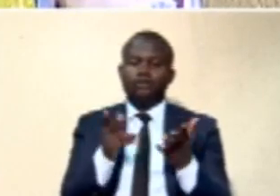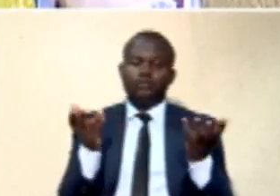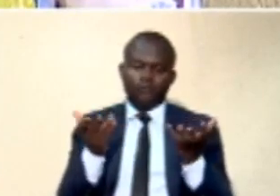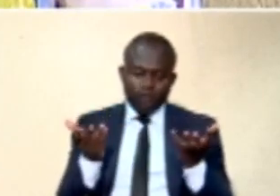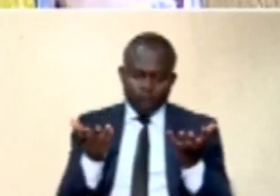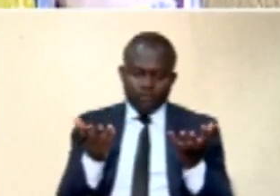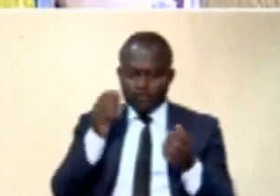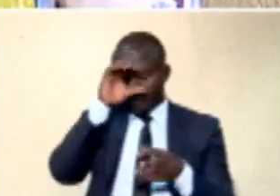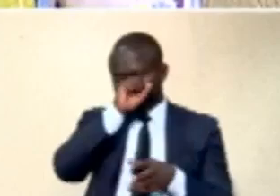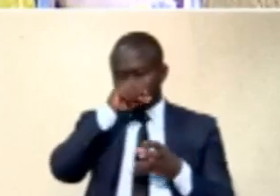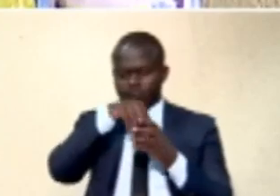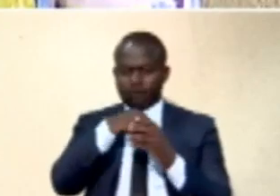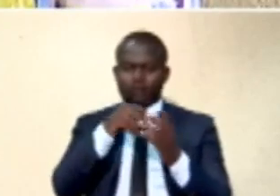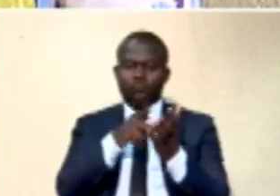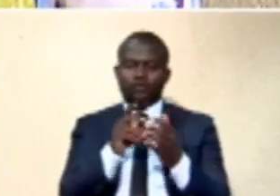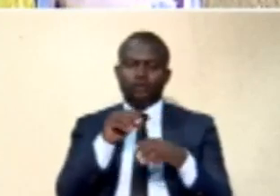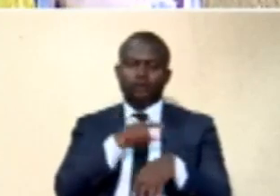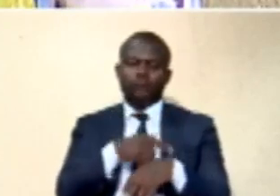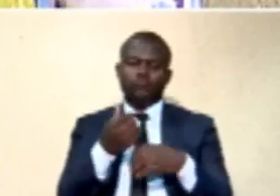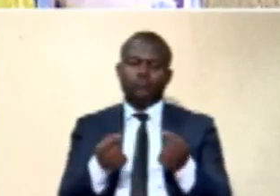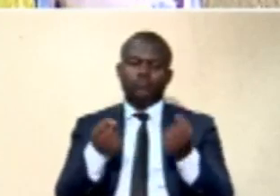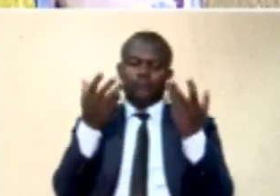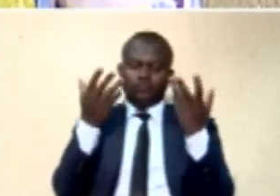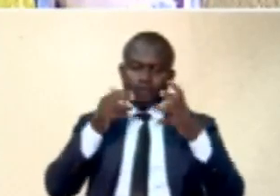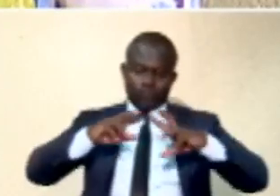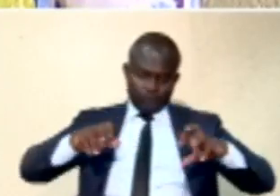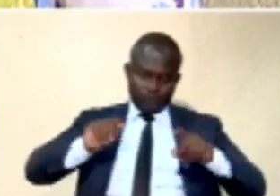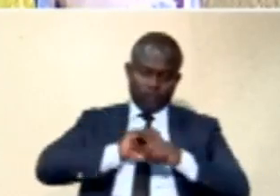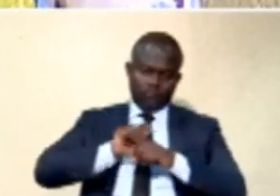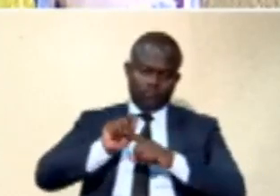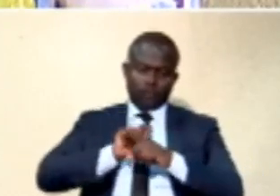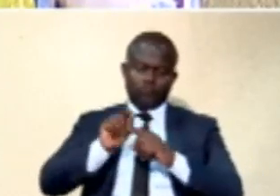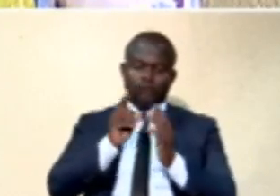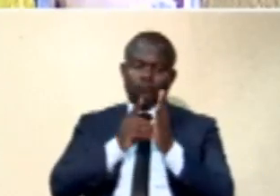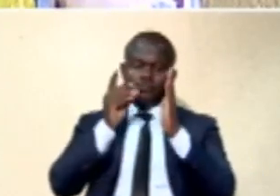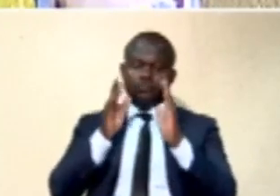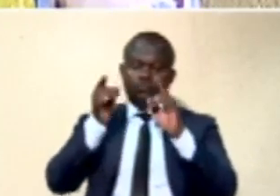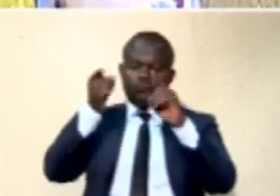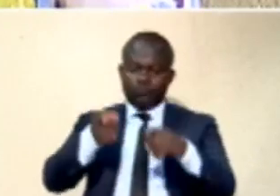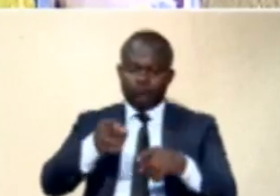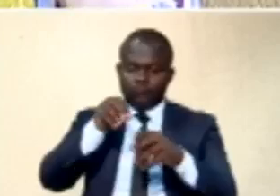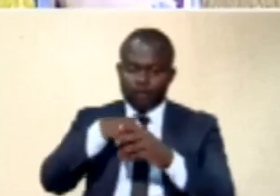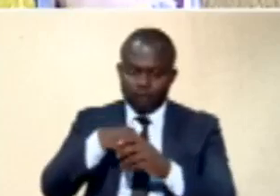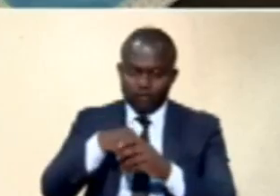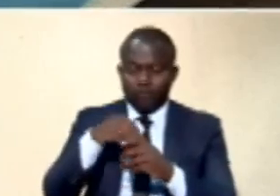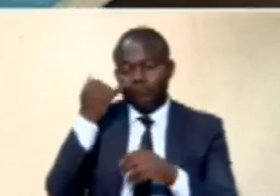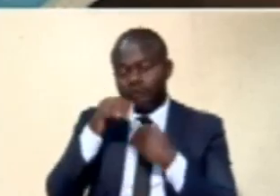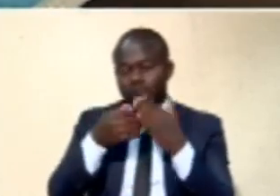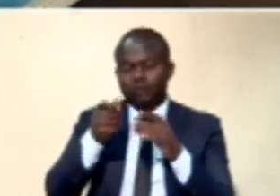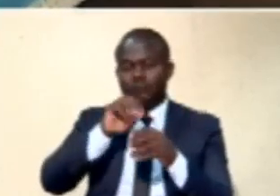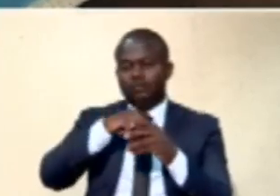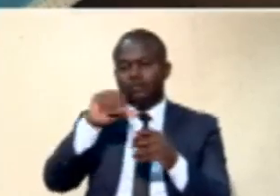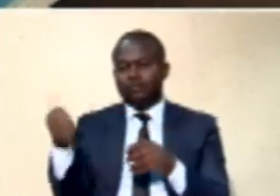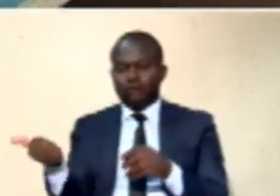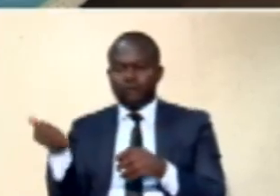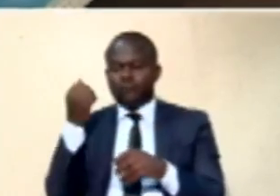ngo ibiburamo tubiguze mu gihe kingana iki. Guhugura abaganga. Noneho abo dusanzemo niba tugomba kongeramo abandi. Nubwo bimeze